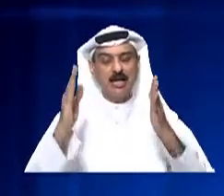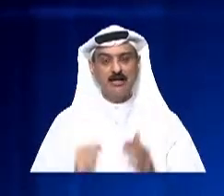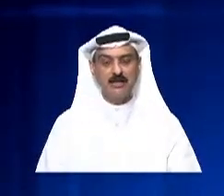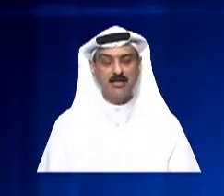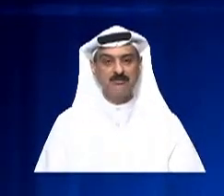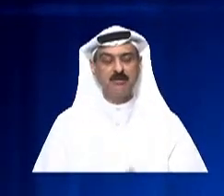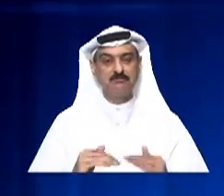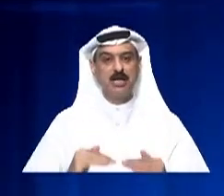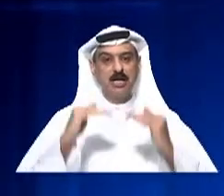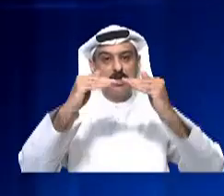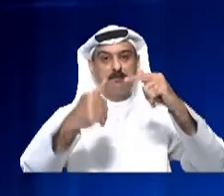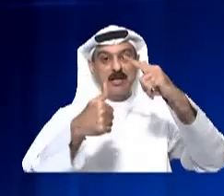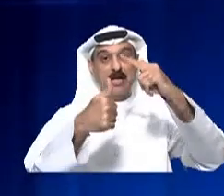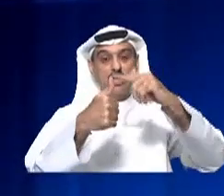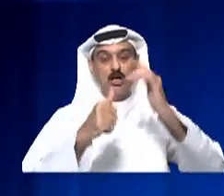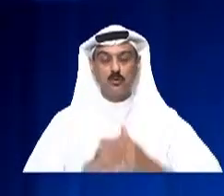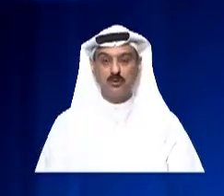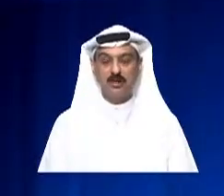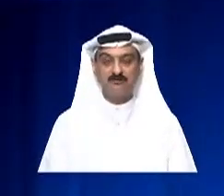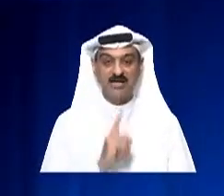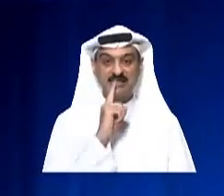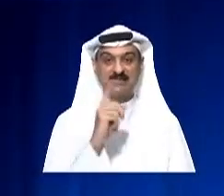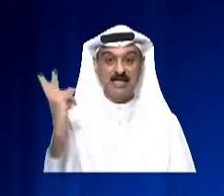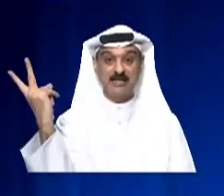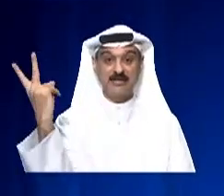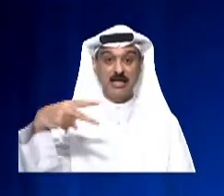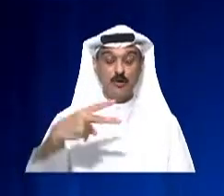للمرحلة الأولى لسنة